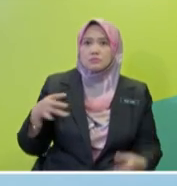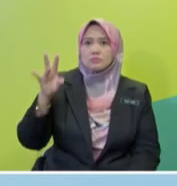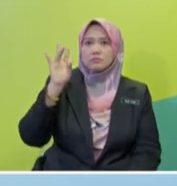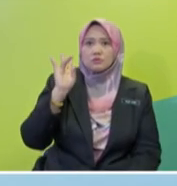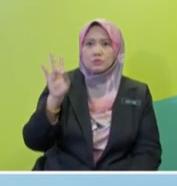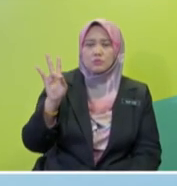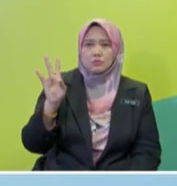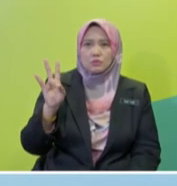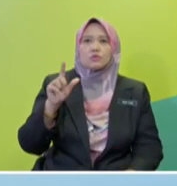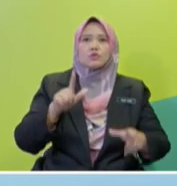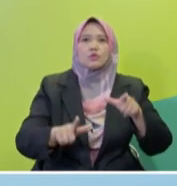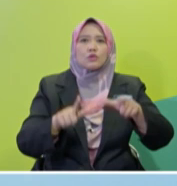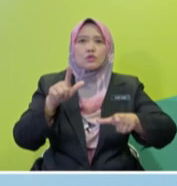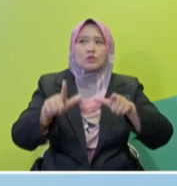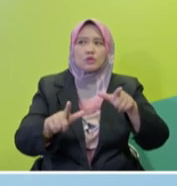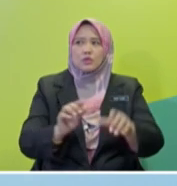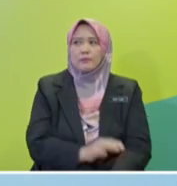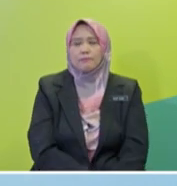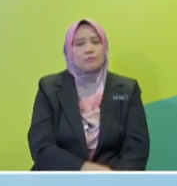kita kumpul semua